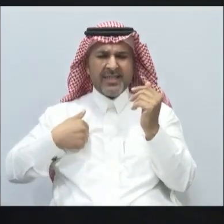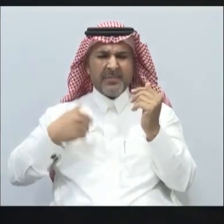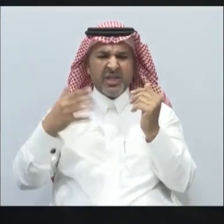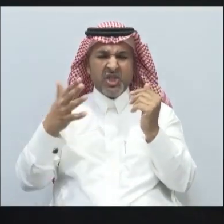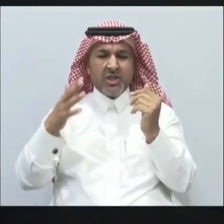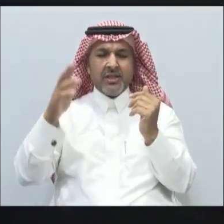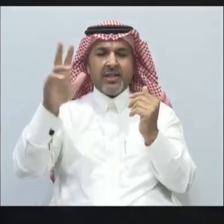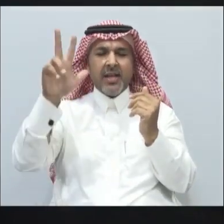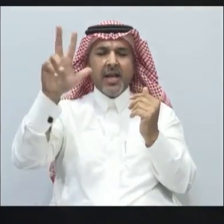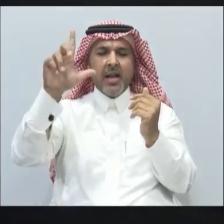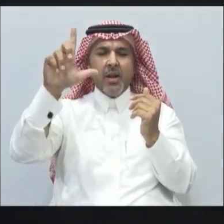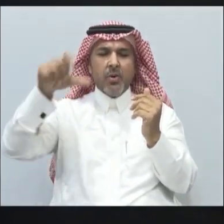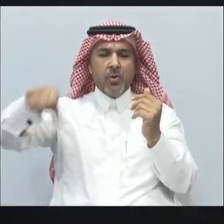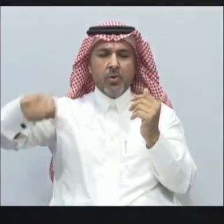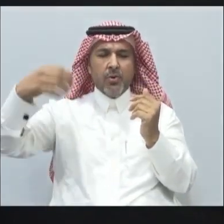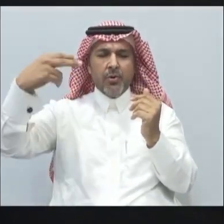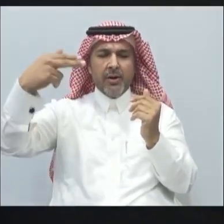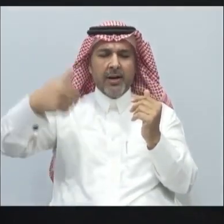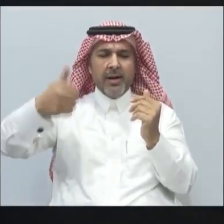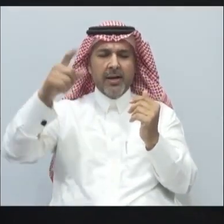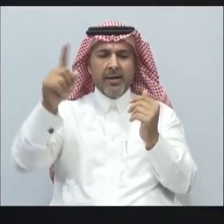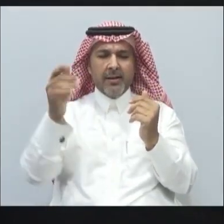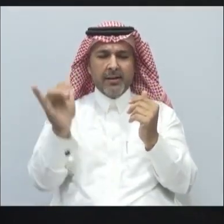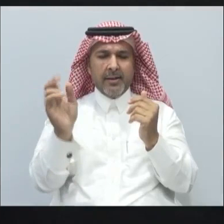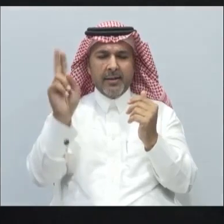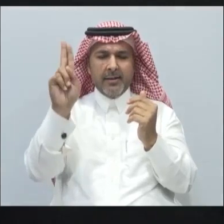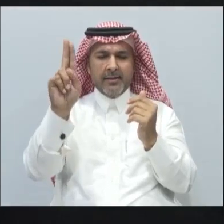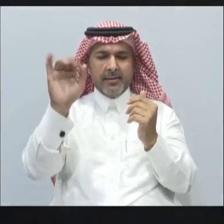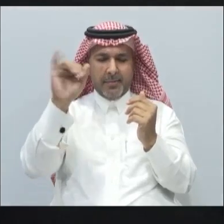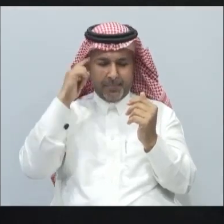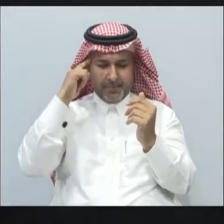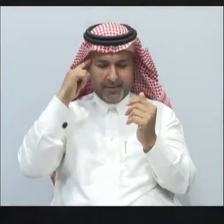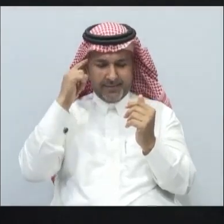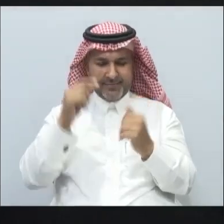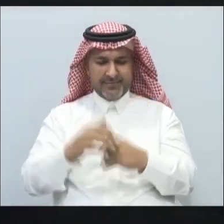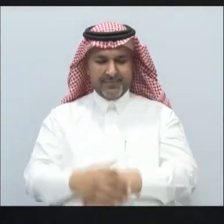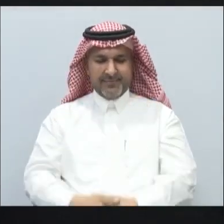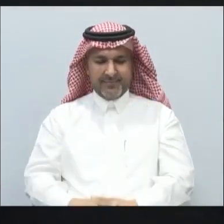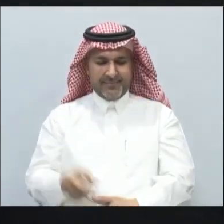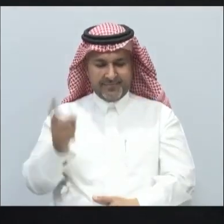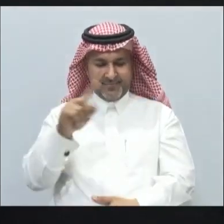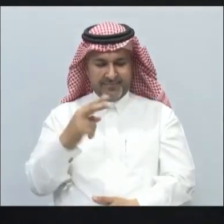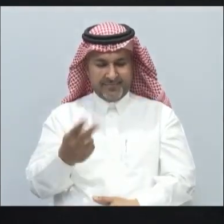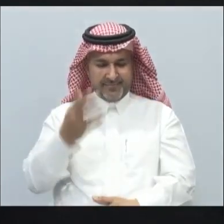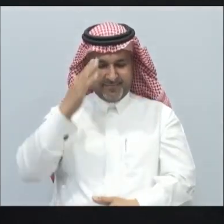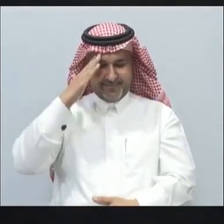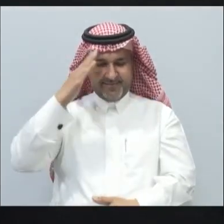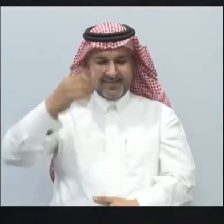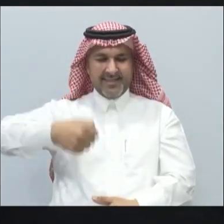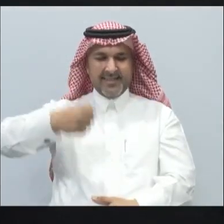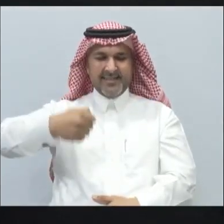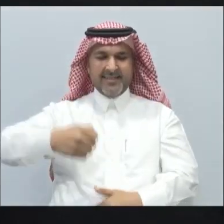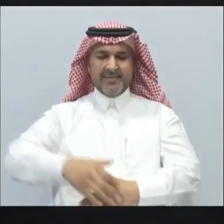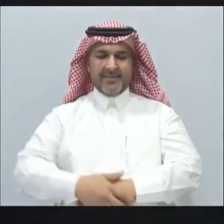ريتمات والدوال اللوغاريتميه اتمنى تكونوا معناا دائما حاضرين في قناتكم المفضله قناه عين نلقاكم على خير في الدرس قادم وفي